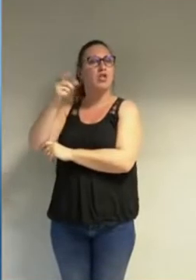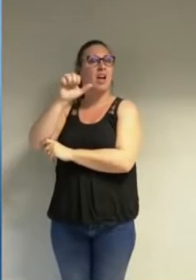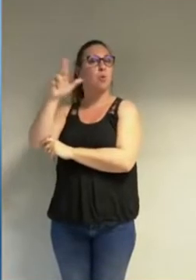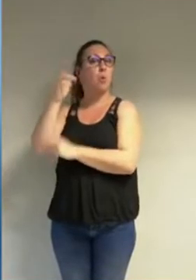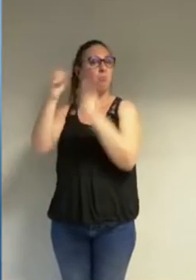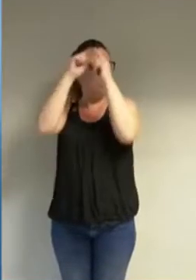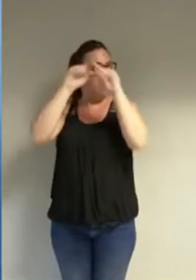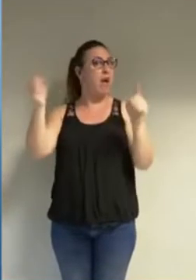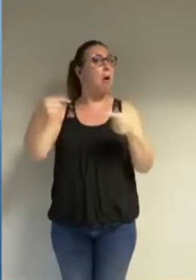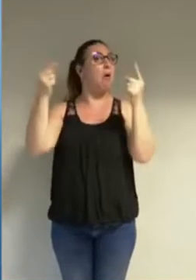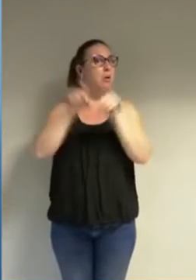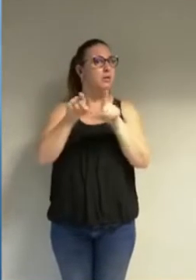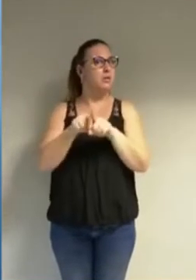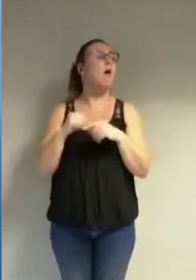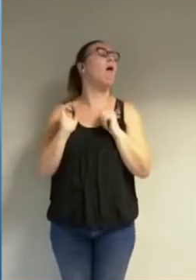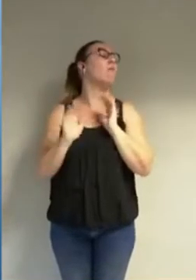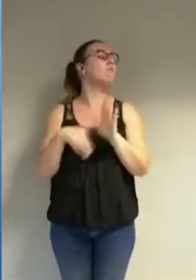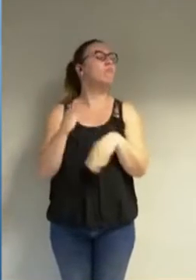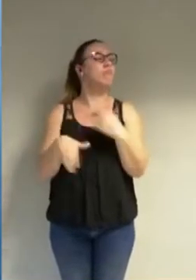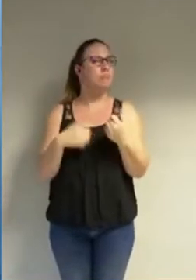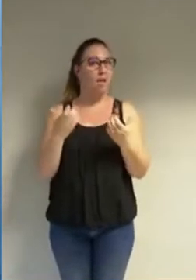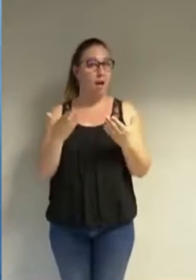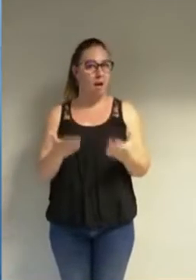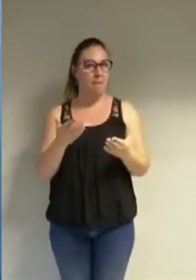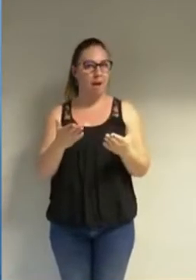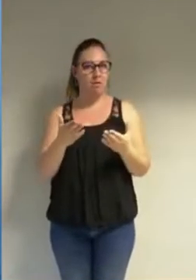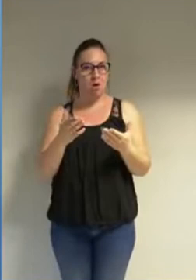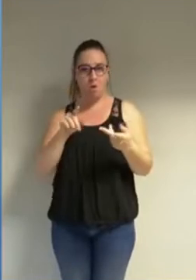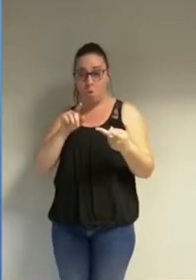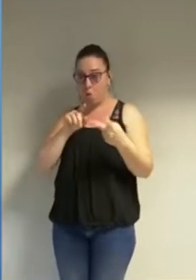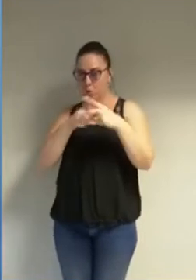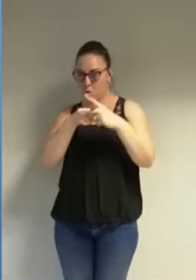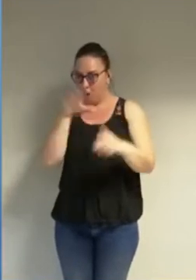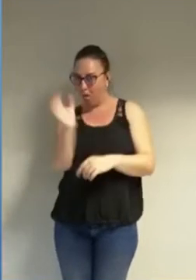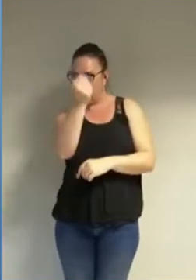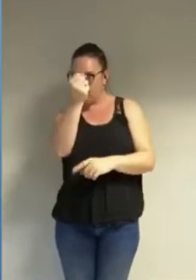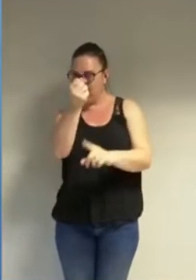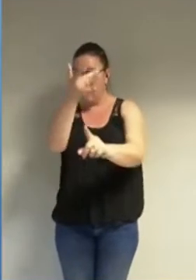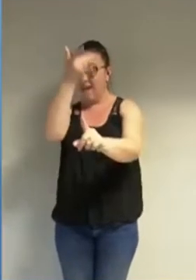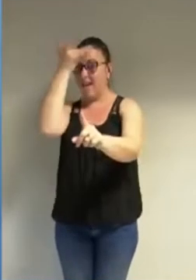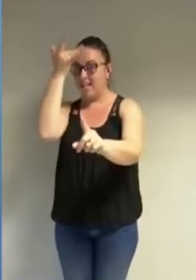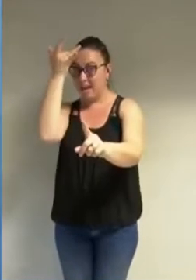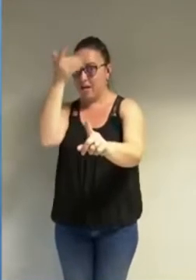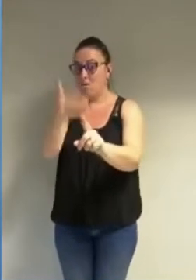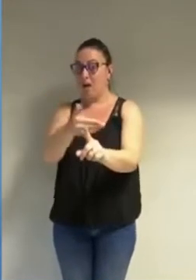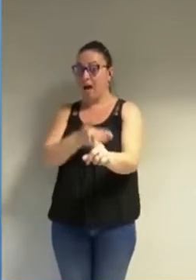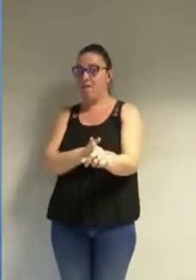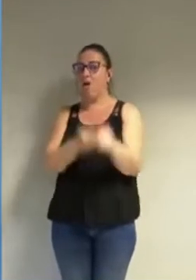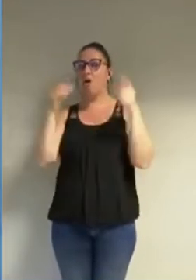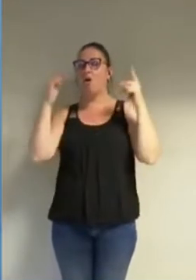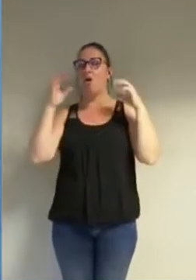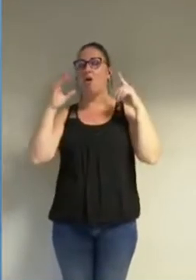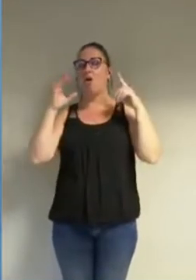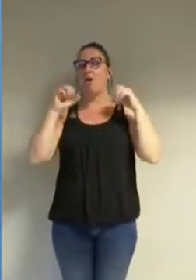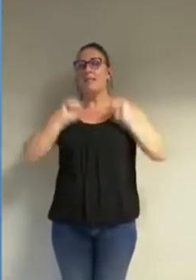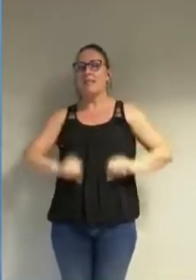vous. Puis maintenant, vous avez cette fenêtre de tir, avant l'été, avant les législatives, auquel,